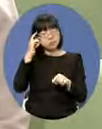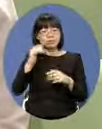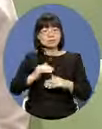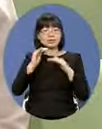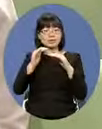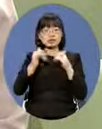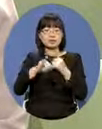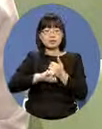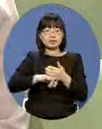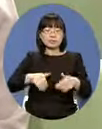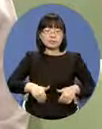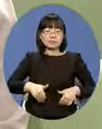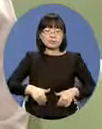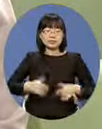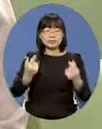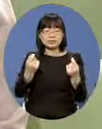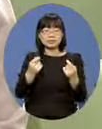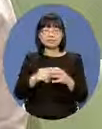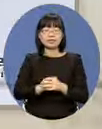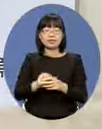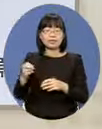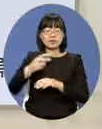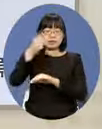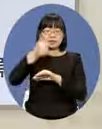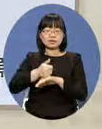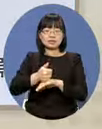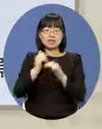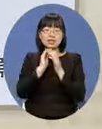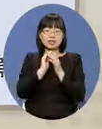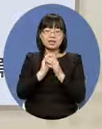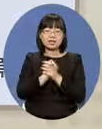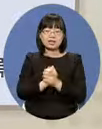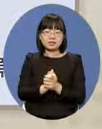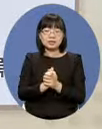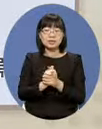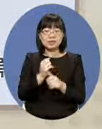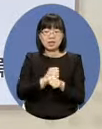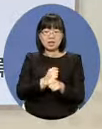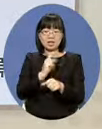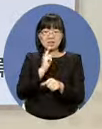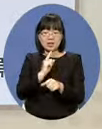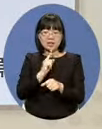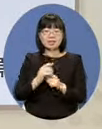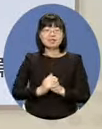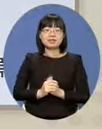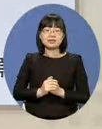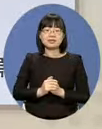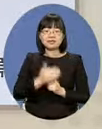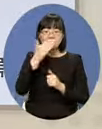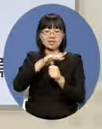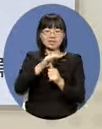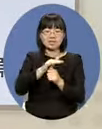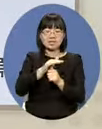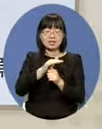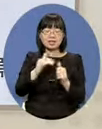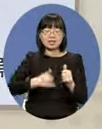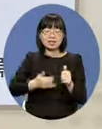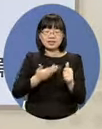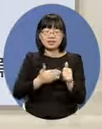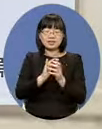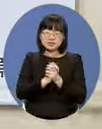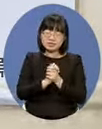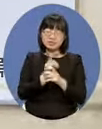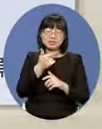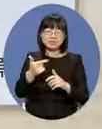분명히 거치셔야 된다라는 거예요. 그리고 마지막으로 기도하시라고 해요. 청소년 자녀들은 기도 되게 많이 해야